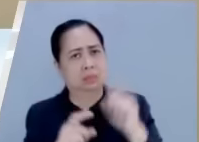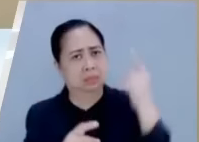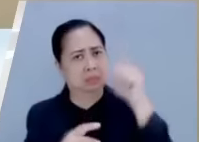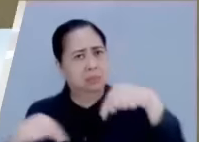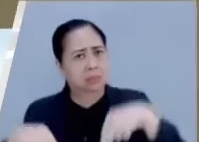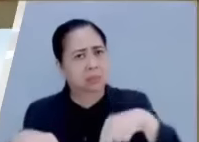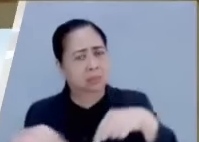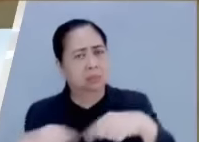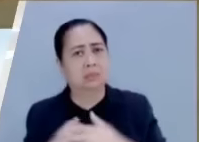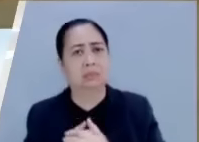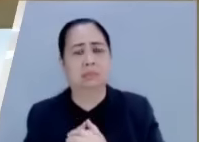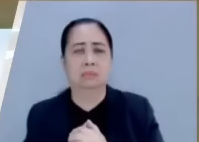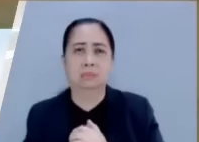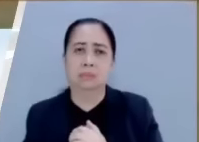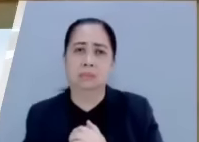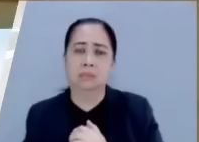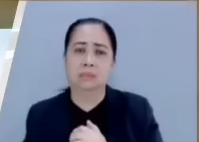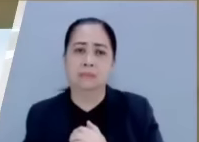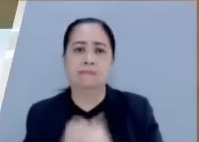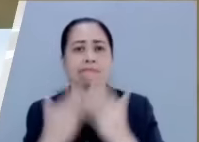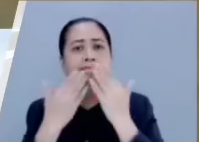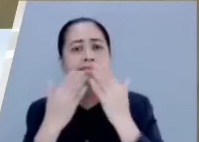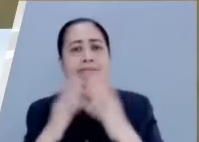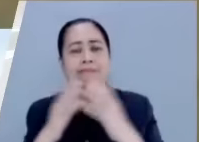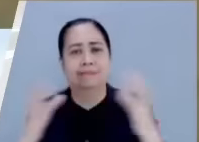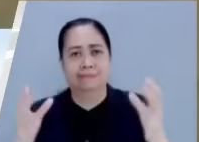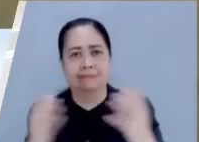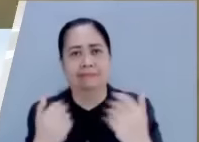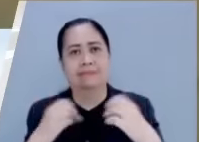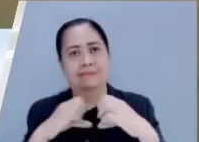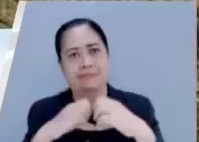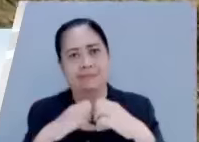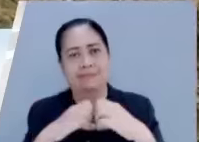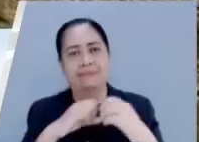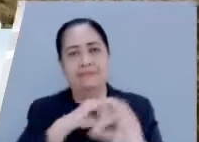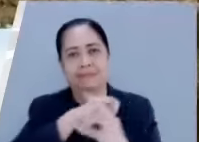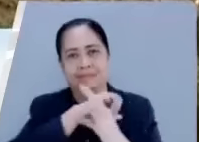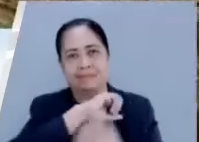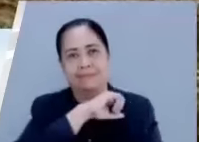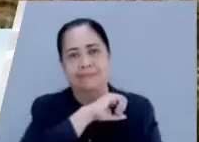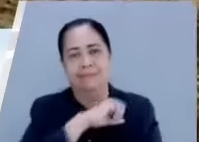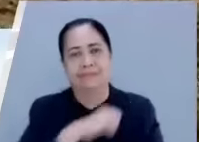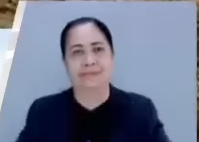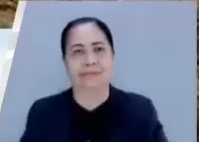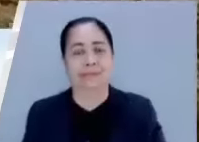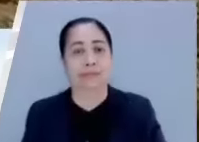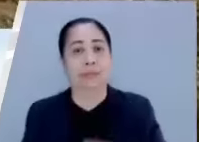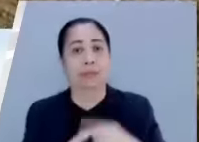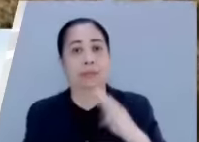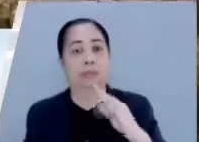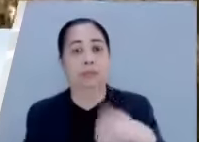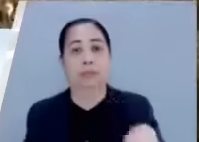sir. Maraming salamat po sa Kapuso Foundation. Mula Bagaw, Cagayan,